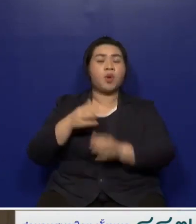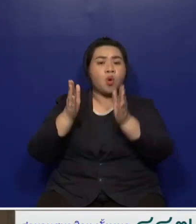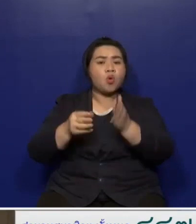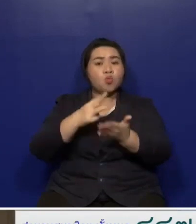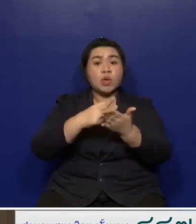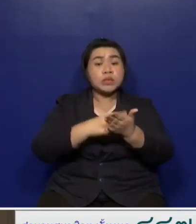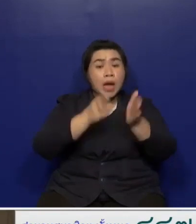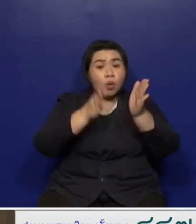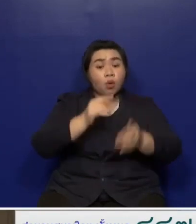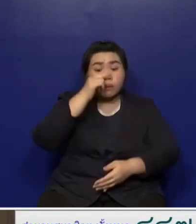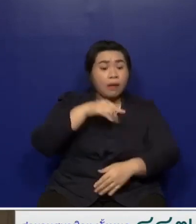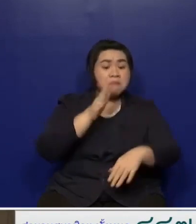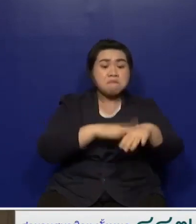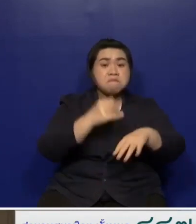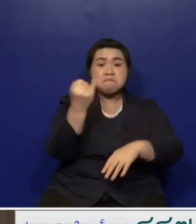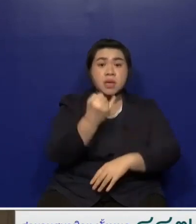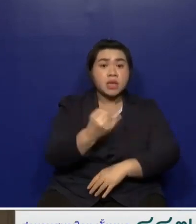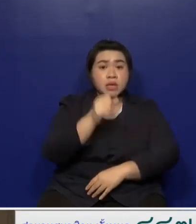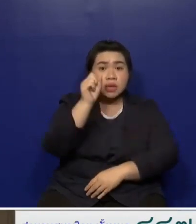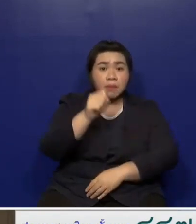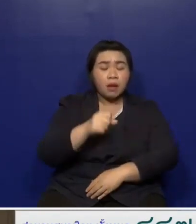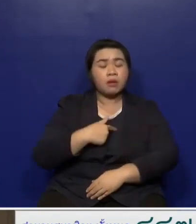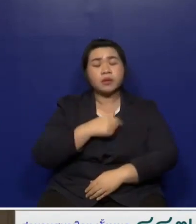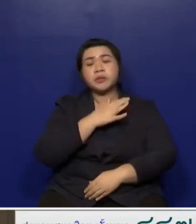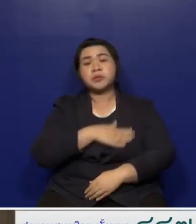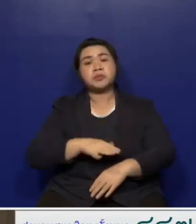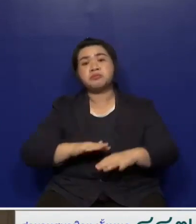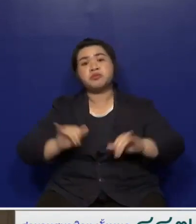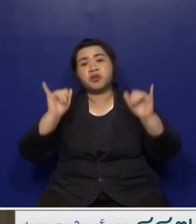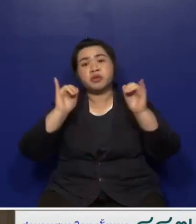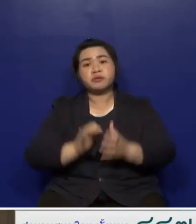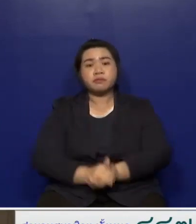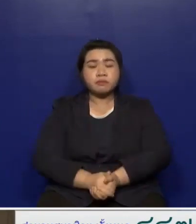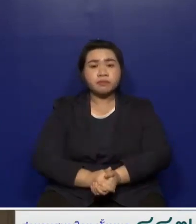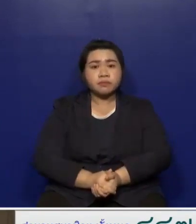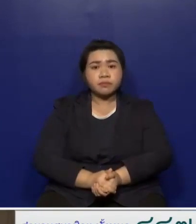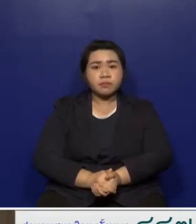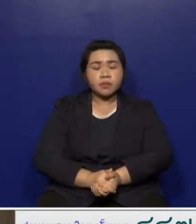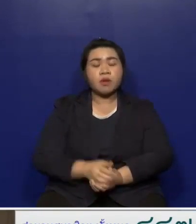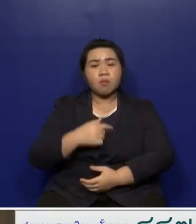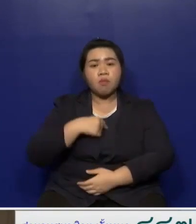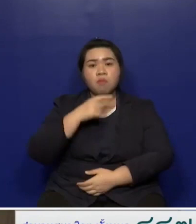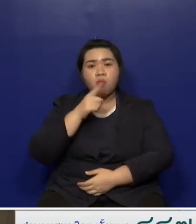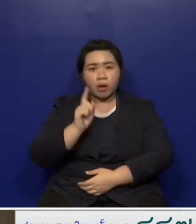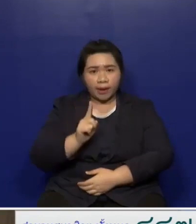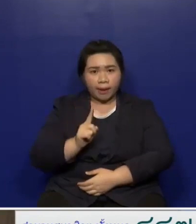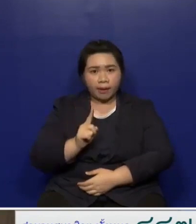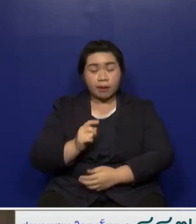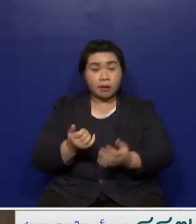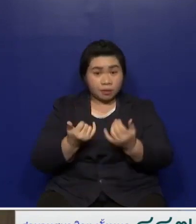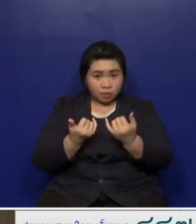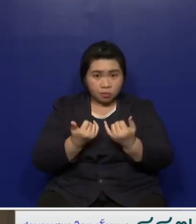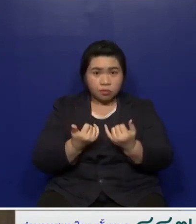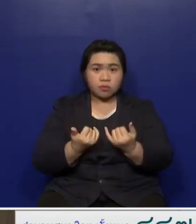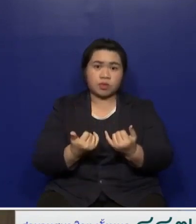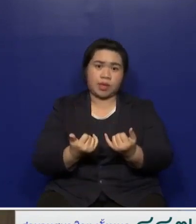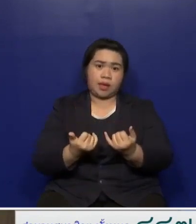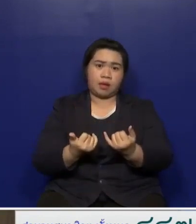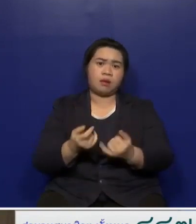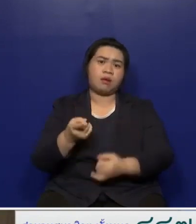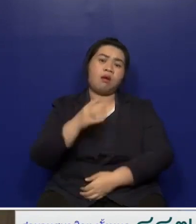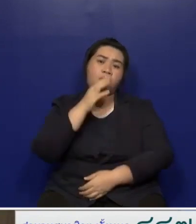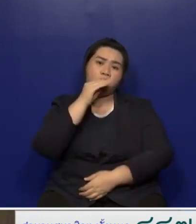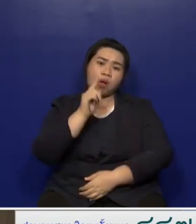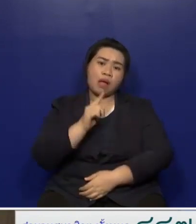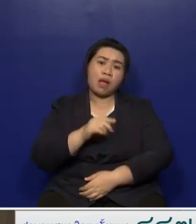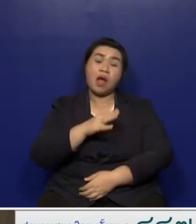าการปเทศไยไ้ความสามารถแล้วผมจะได้ทำใจครัผมบอกว่า ถึงเวลาที่ทานยงพูดเลย